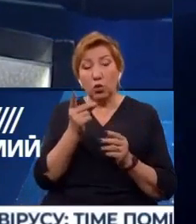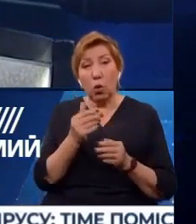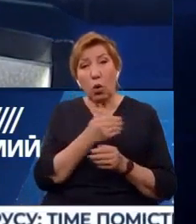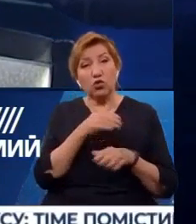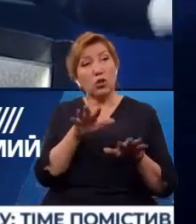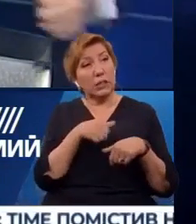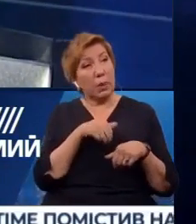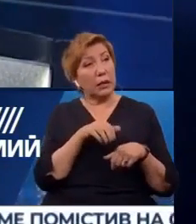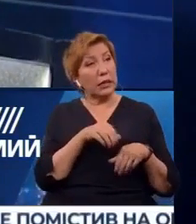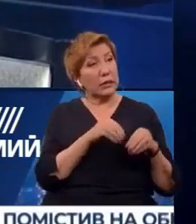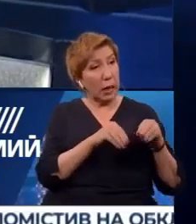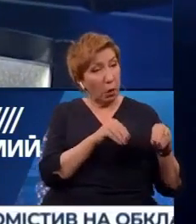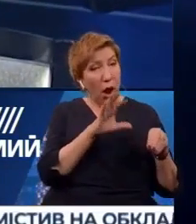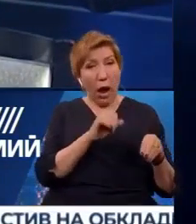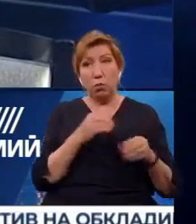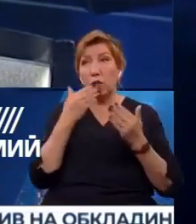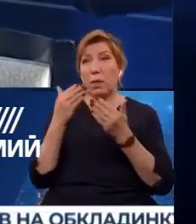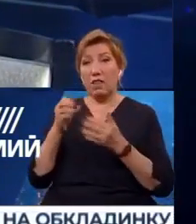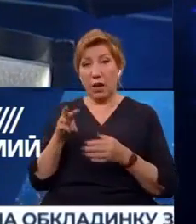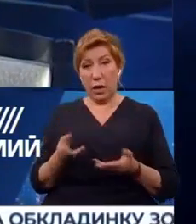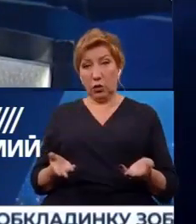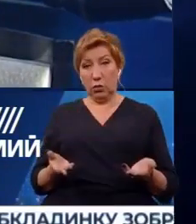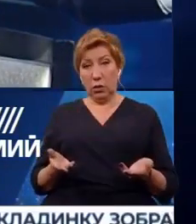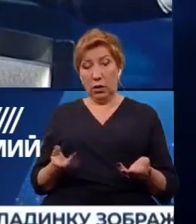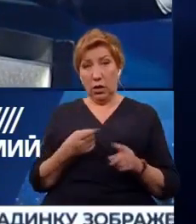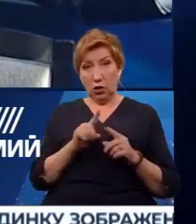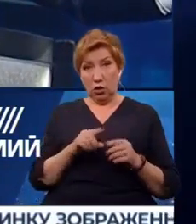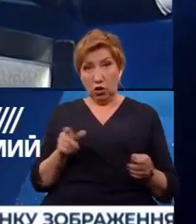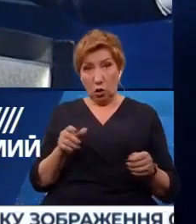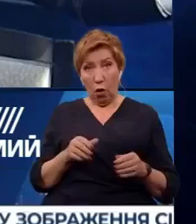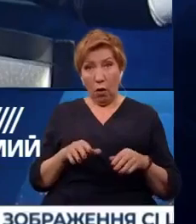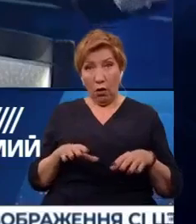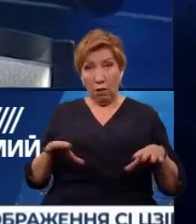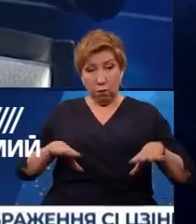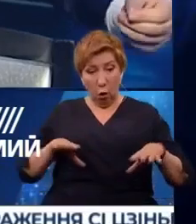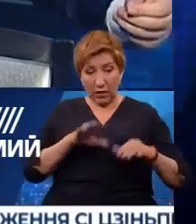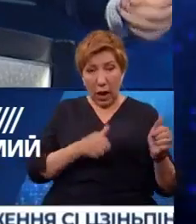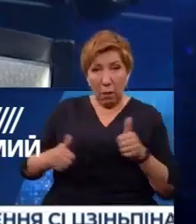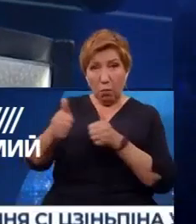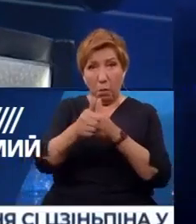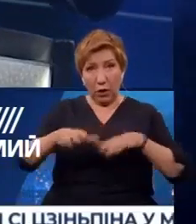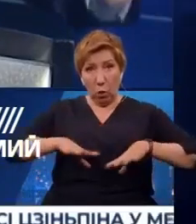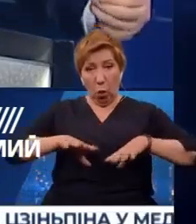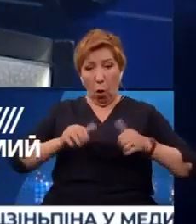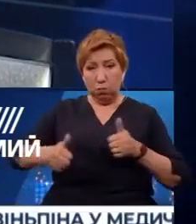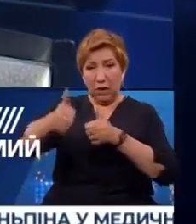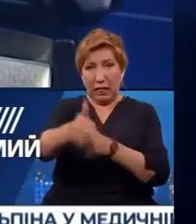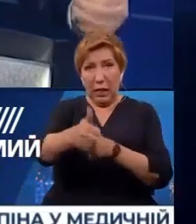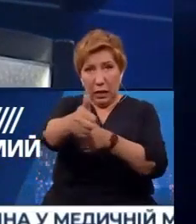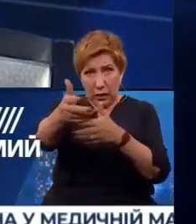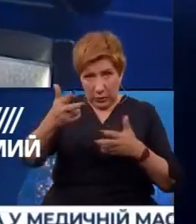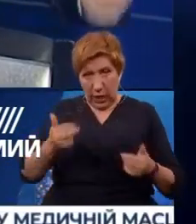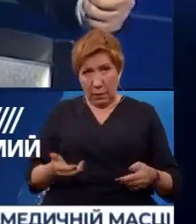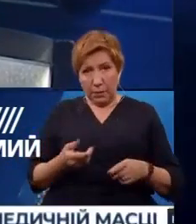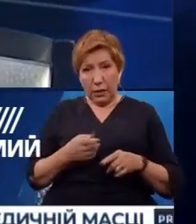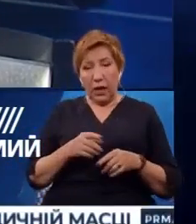хочу забрати в людей землю, потім проводити референдум. Це як воза поставити попереду кобили. Вибори. Єдиний інструмент, який